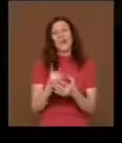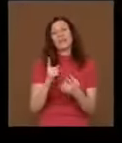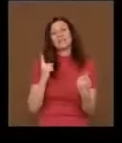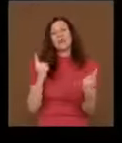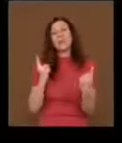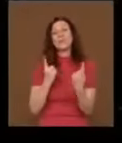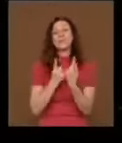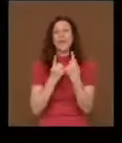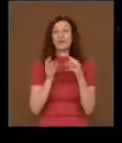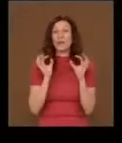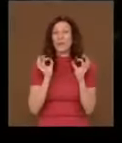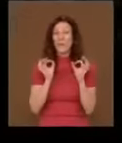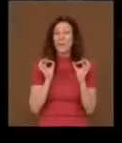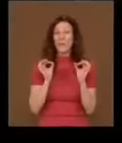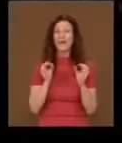посрещне и момента на